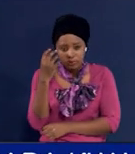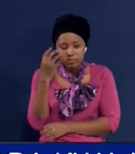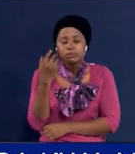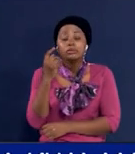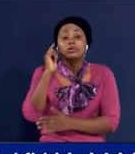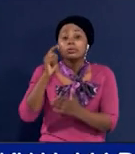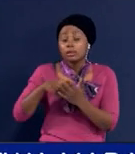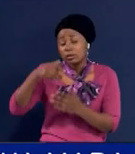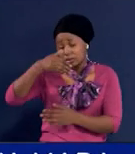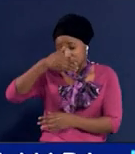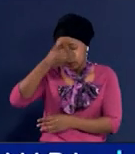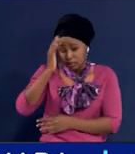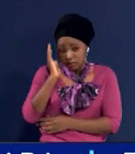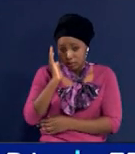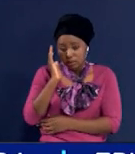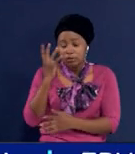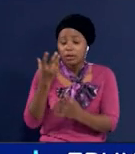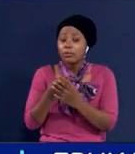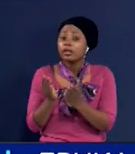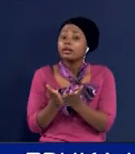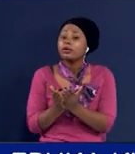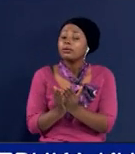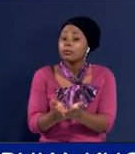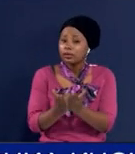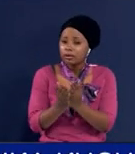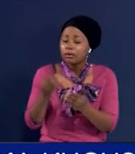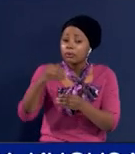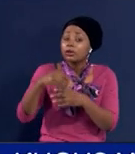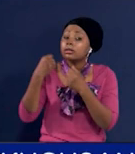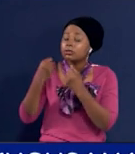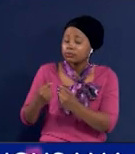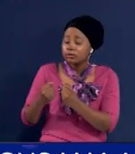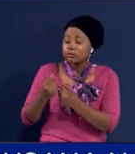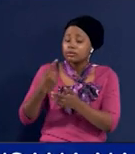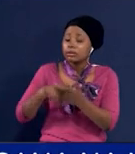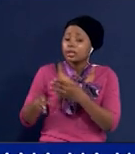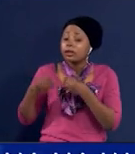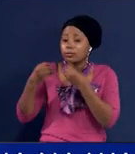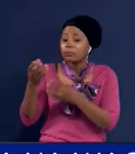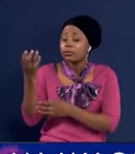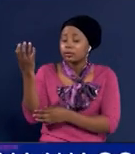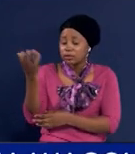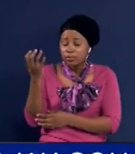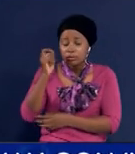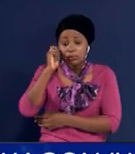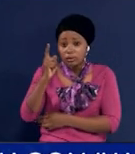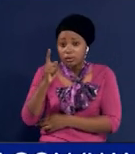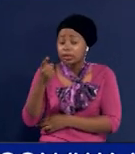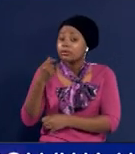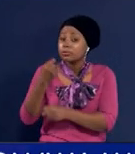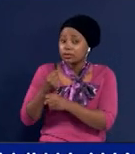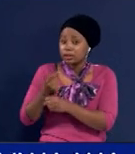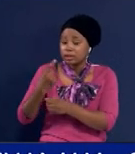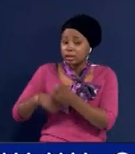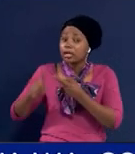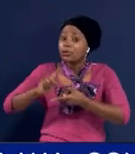maana serikali na wadau mbalimbali tumeweka nguvu kubwa sana katika kuwapa wananchi uelewa na nini wafanye katika kukabiliana